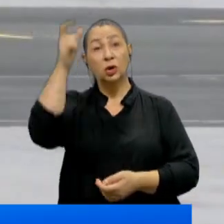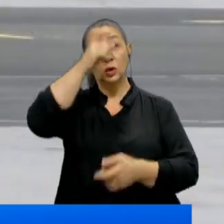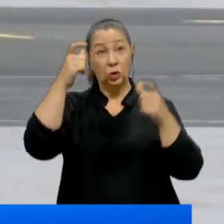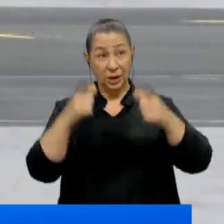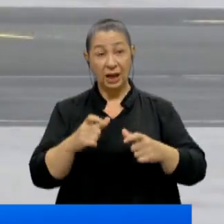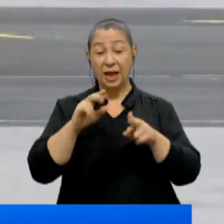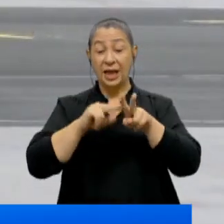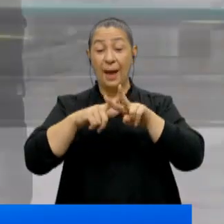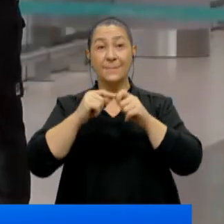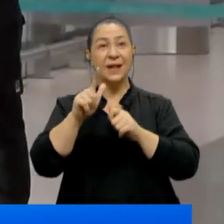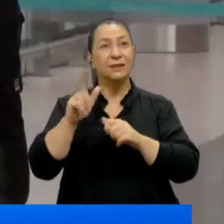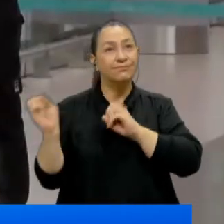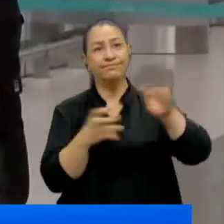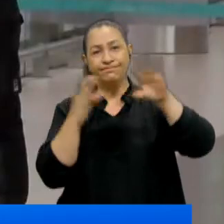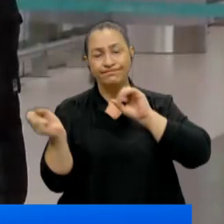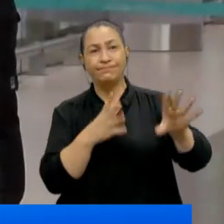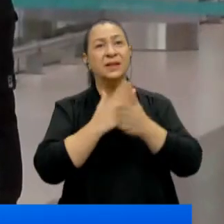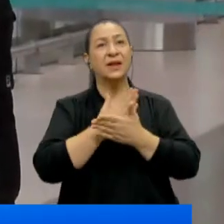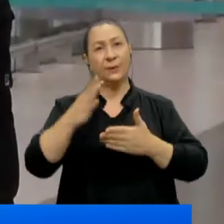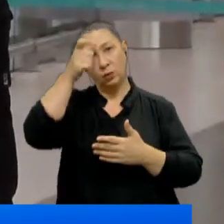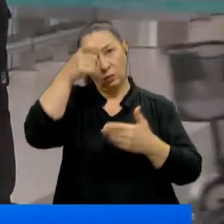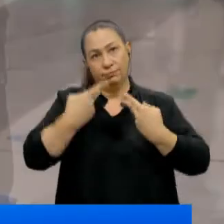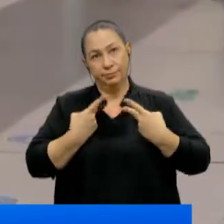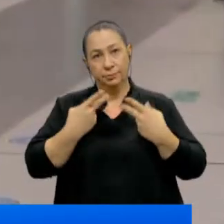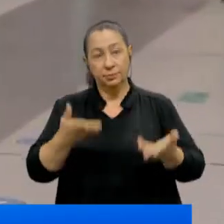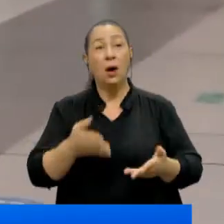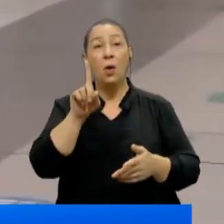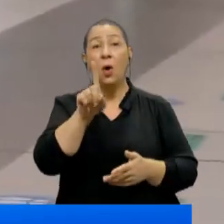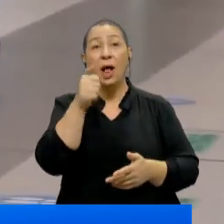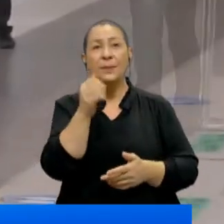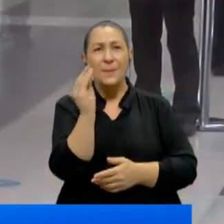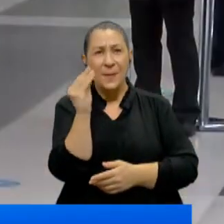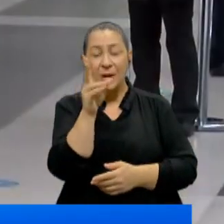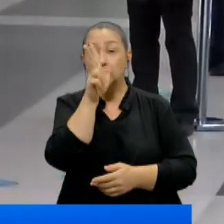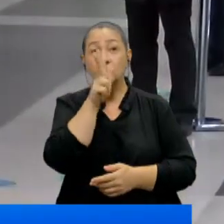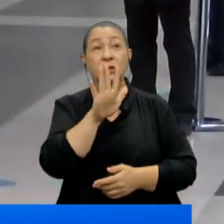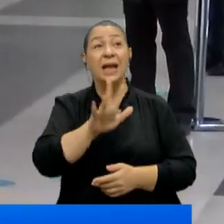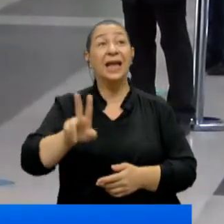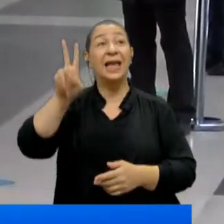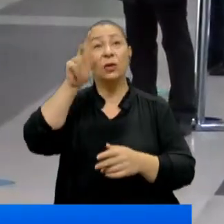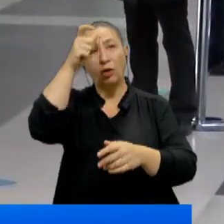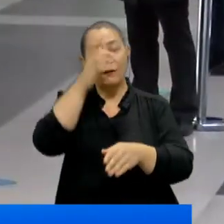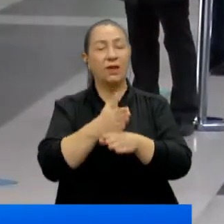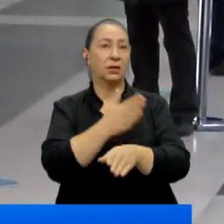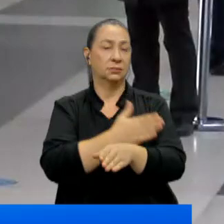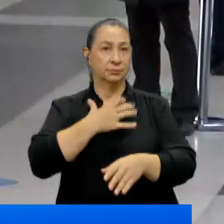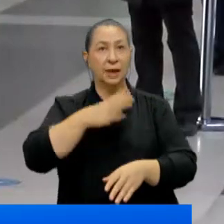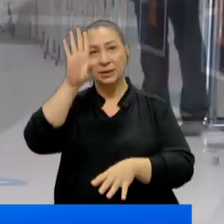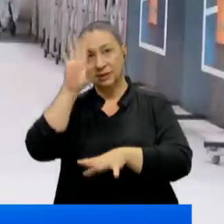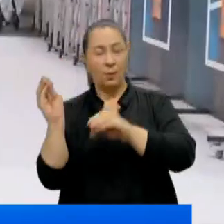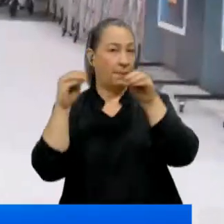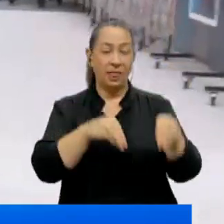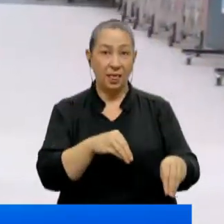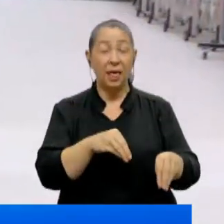Türkiye'de Kabil'den tahliye operasyonunu sürdüren ülkeler arasında 16'sı bebek, 357 Türk vatandaşı daha İstanbul'a